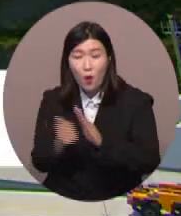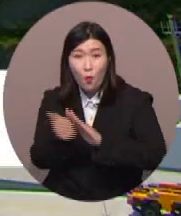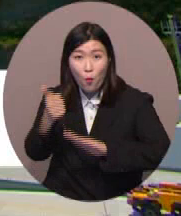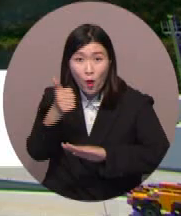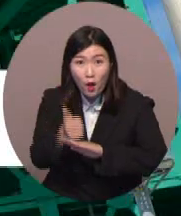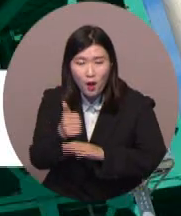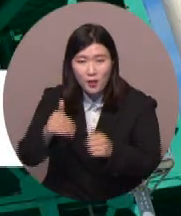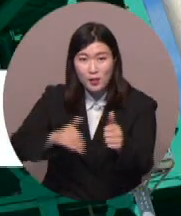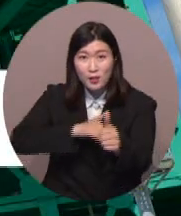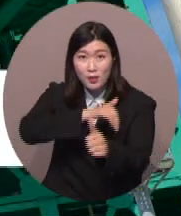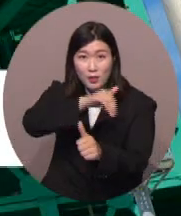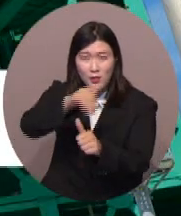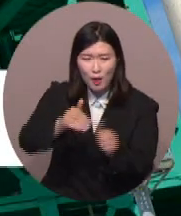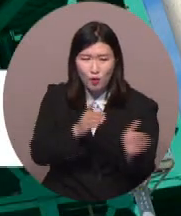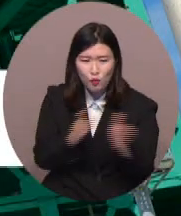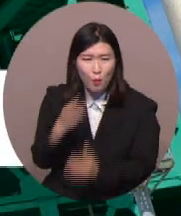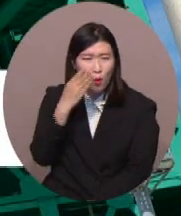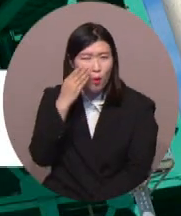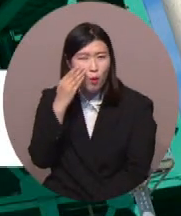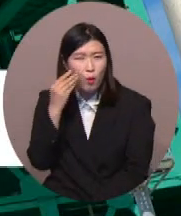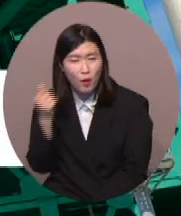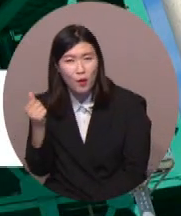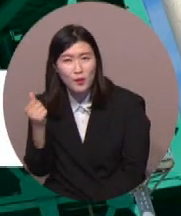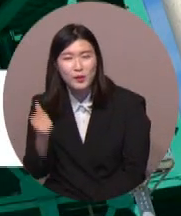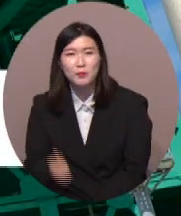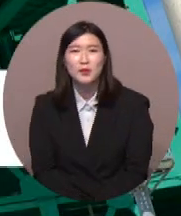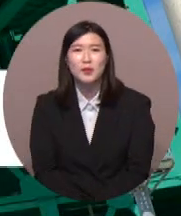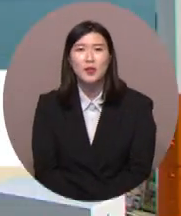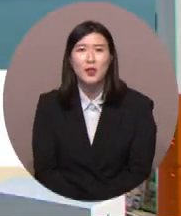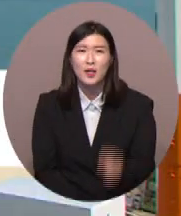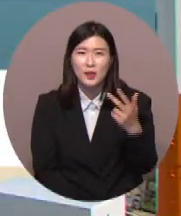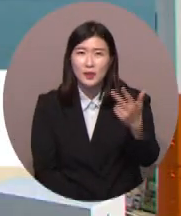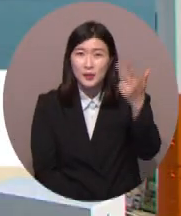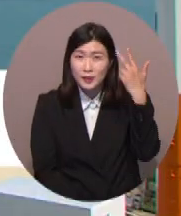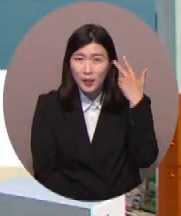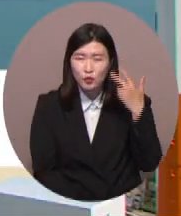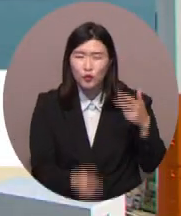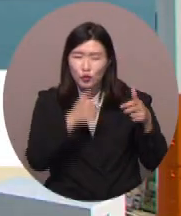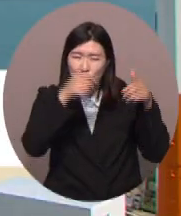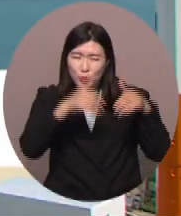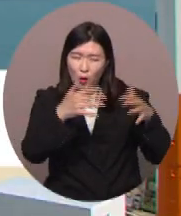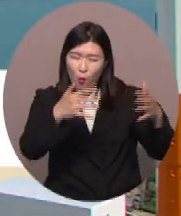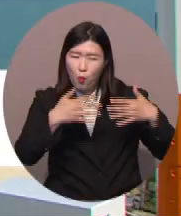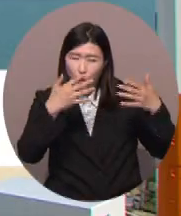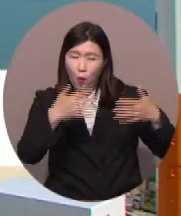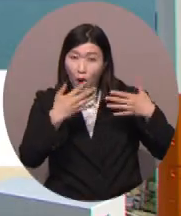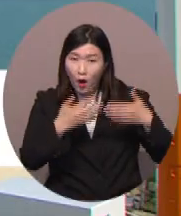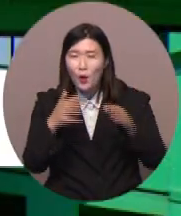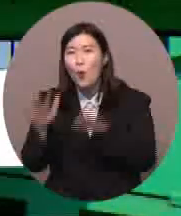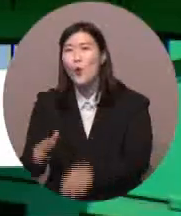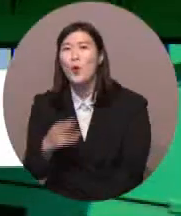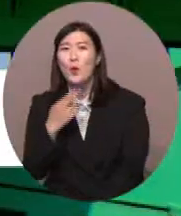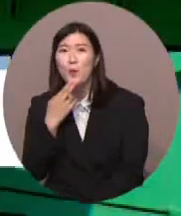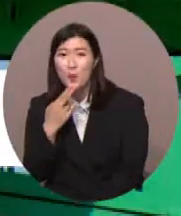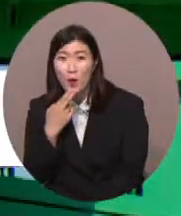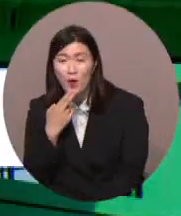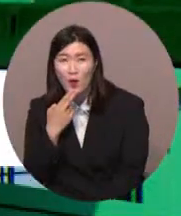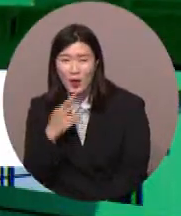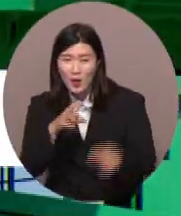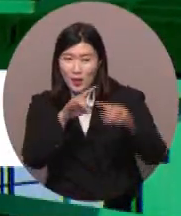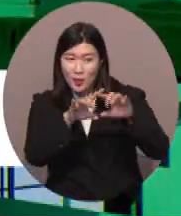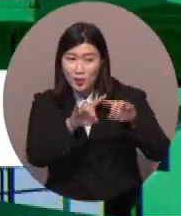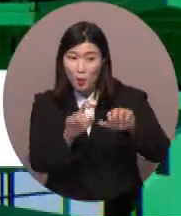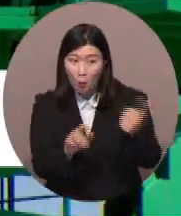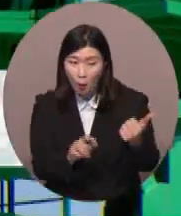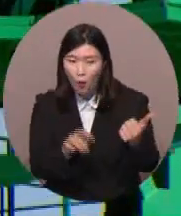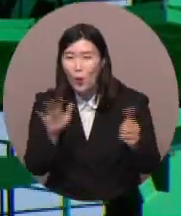듯 발사 직전까지 모든 게 순조로웠습니다. 지난주 발사일을 미루게 했던 비바람도, 발사를 중단하게 했던